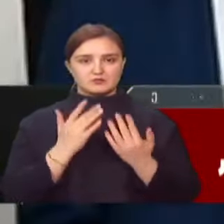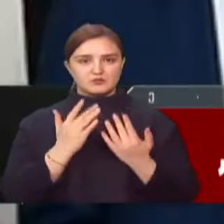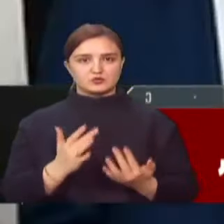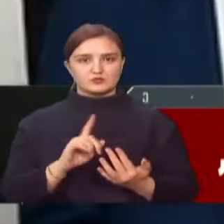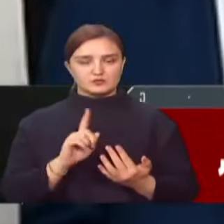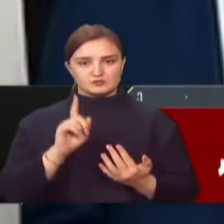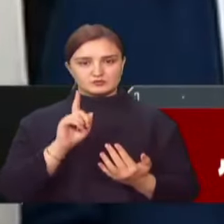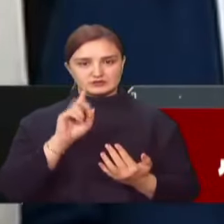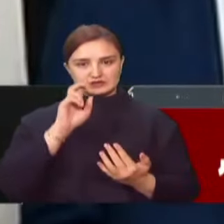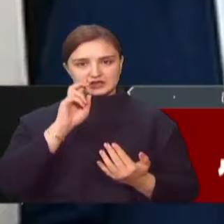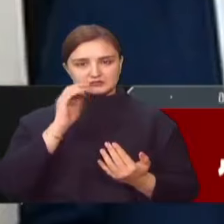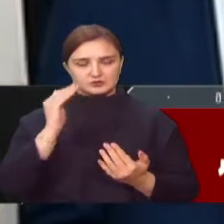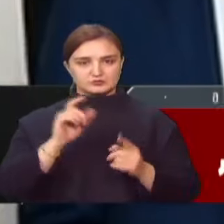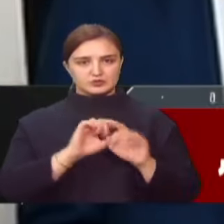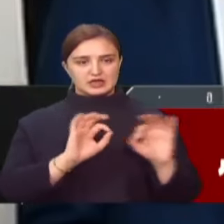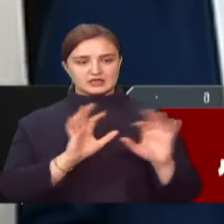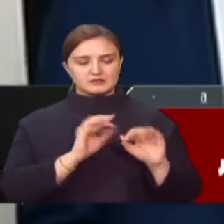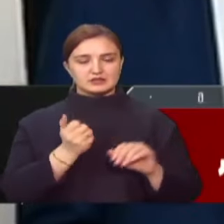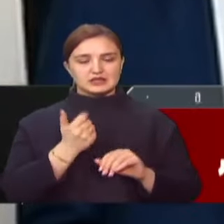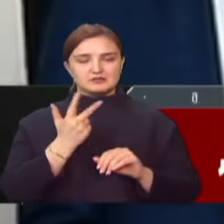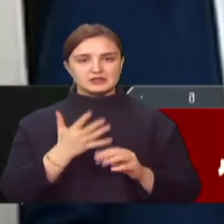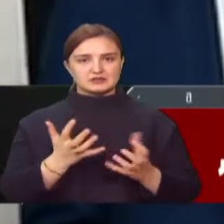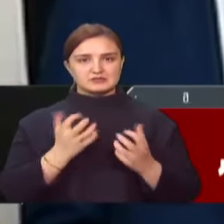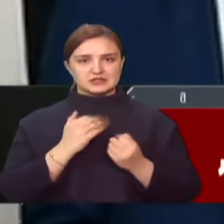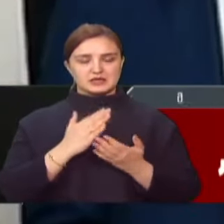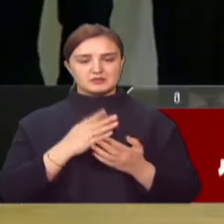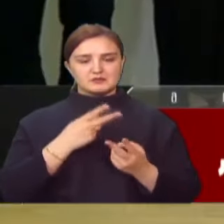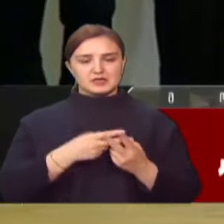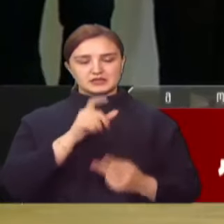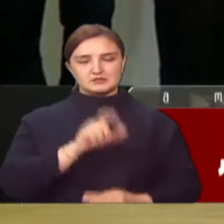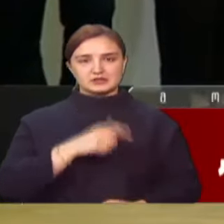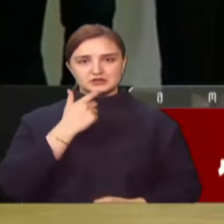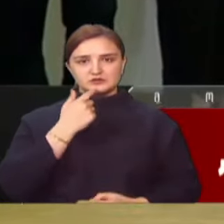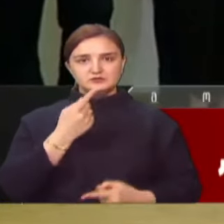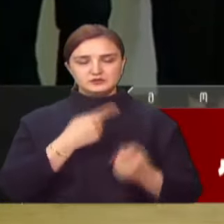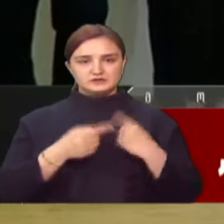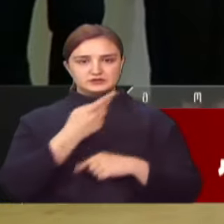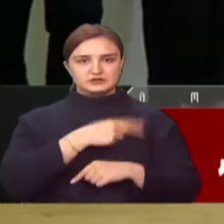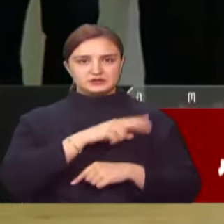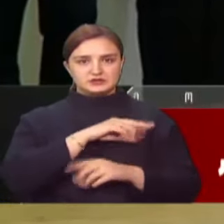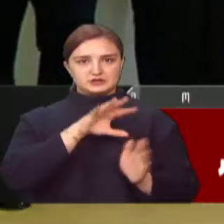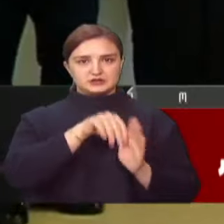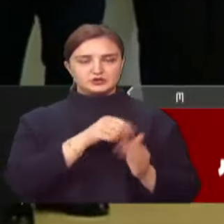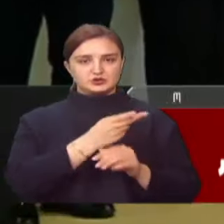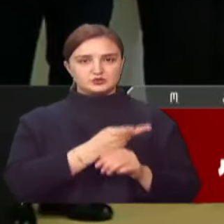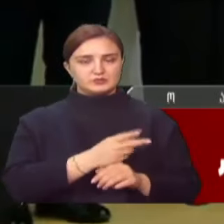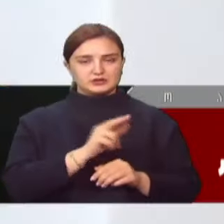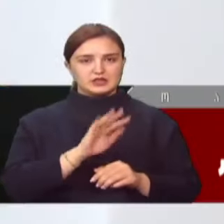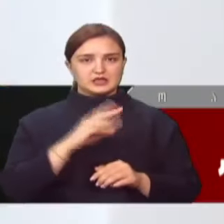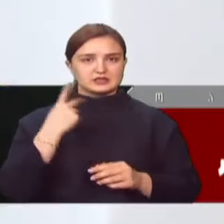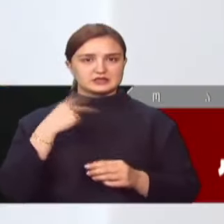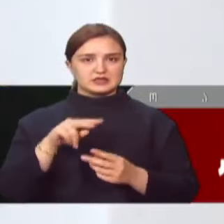რომ სახელმწიფოს მათთვის განემარტათ, რამდენად მიზანშეწონილია პატიმარი სააკაშვილის კვლავ კლინიკაში ყოფნა და არა საპატიმროში